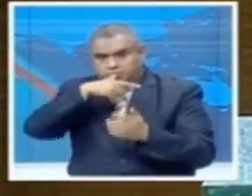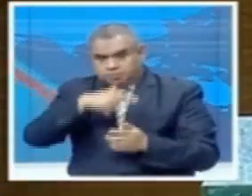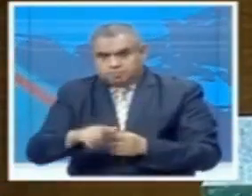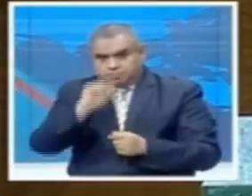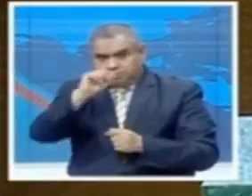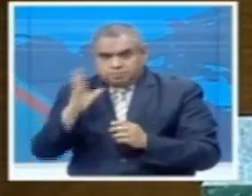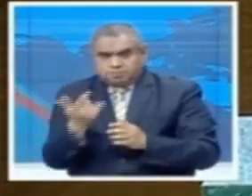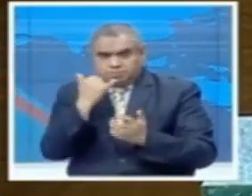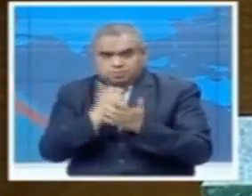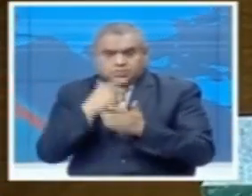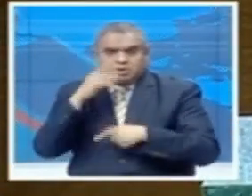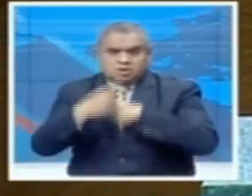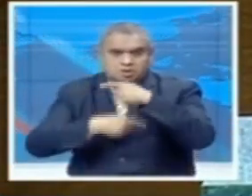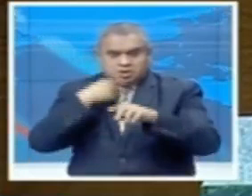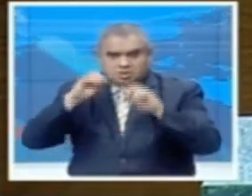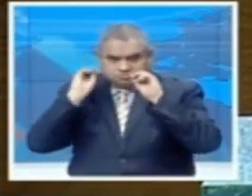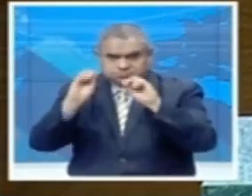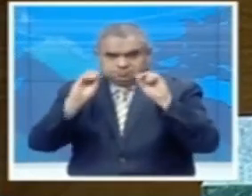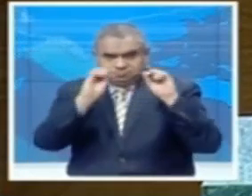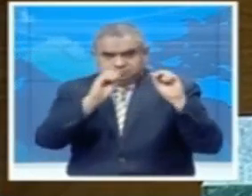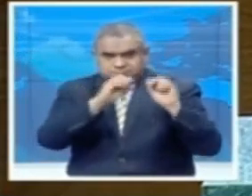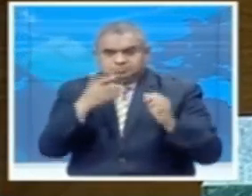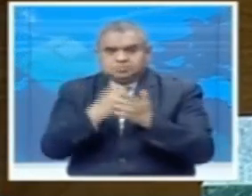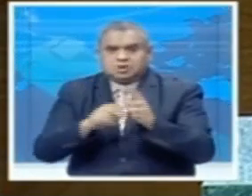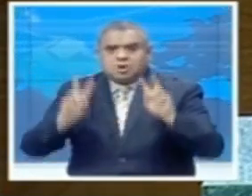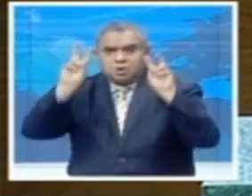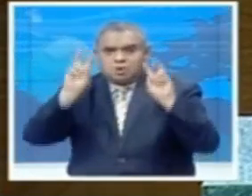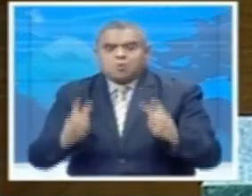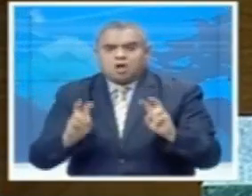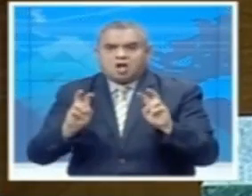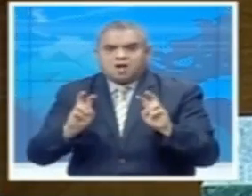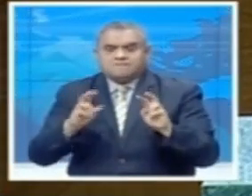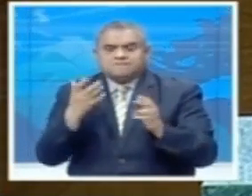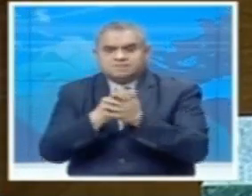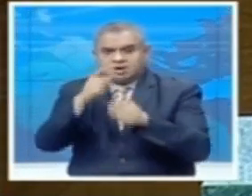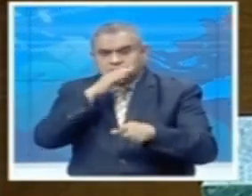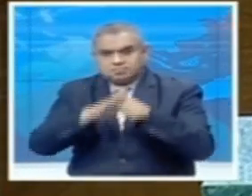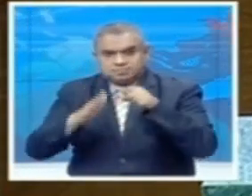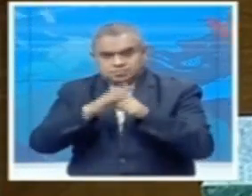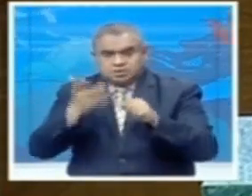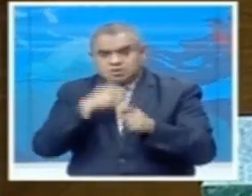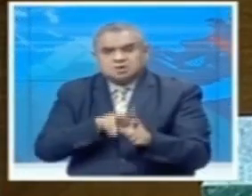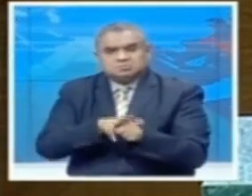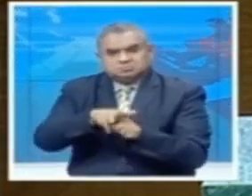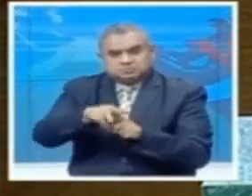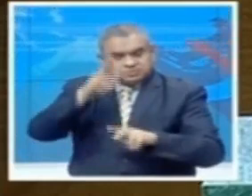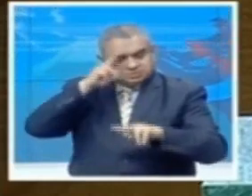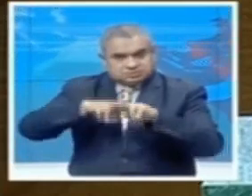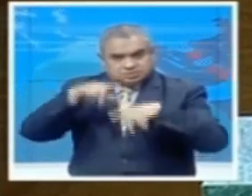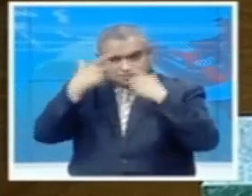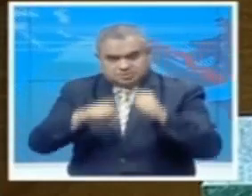ترونه وتطالبون به: وقف هذه المذبحة ووقف العدوان وحرب